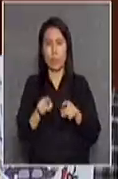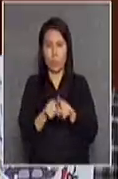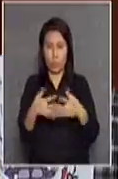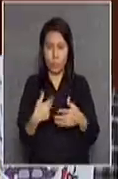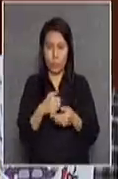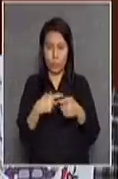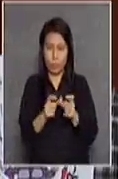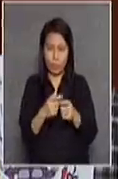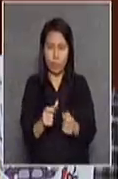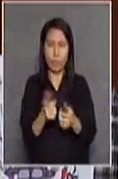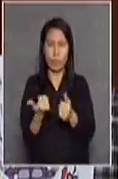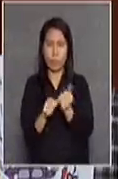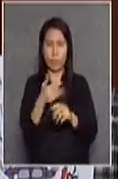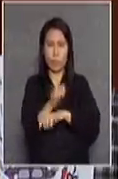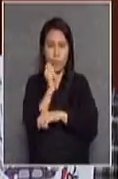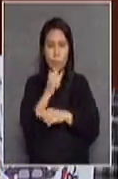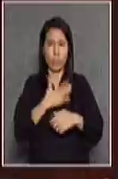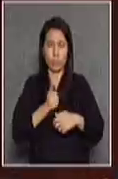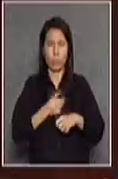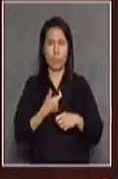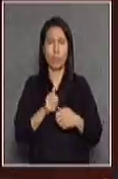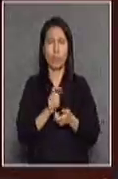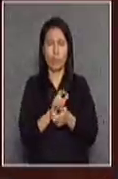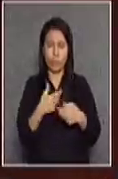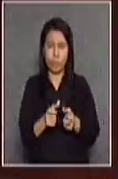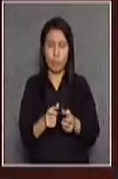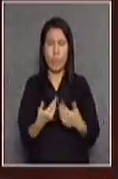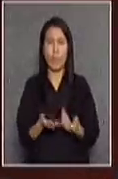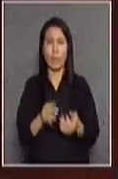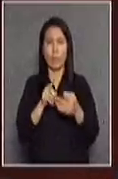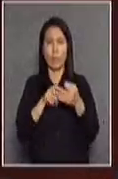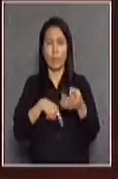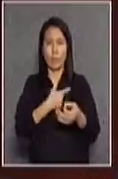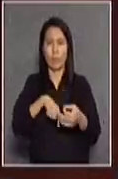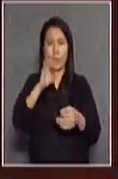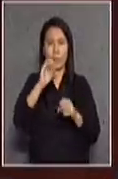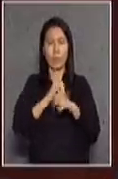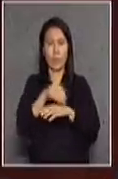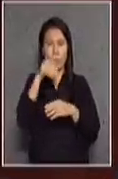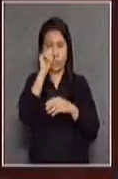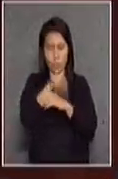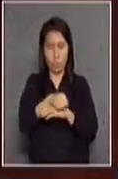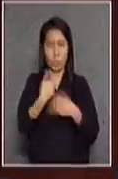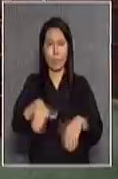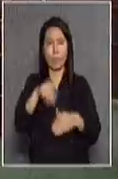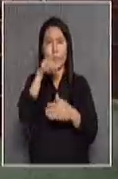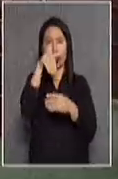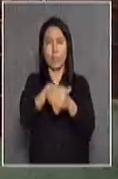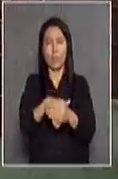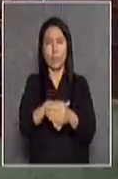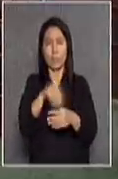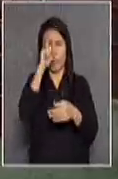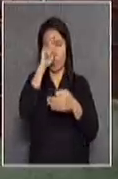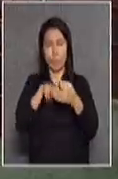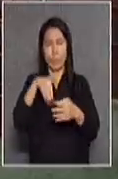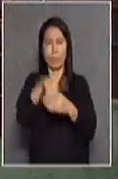福利的全年預算開支。 現在各位提出的待決議題是陳志全議員動議的修正案，予以通過，現在付諸表決。陳志全議員要求